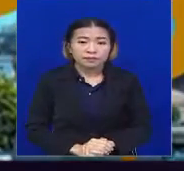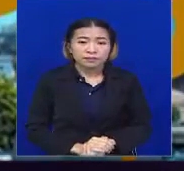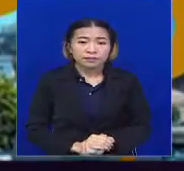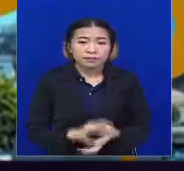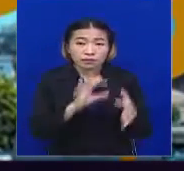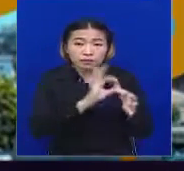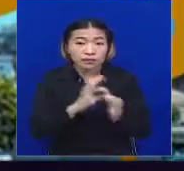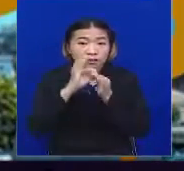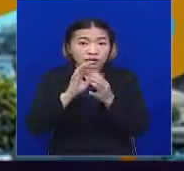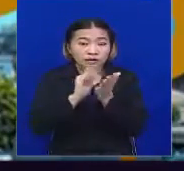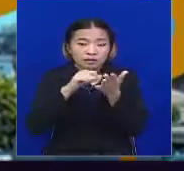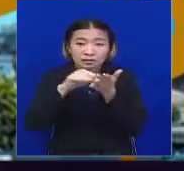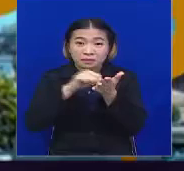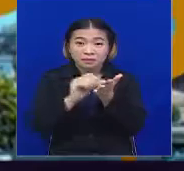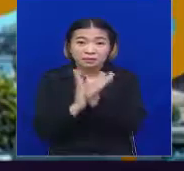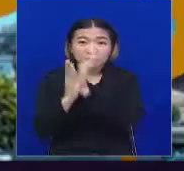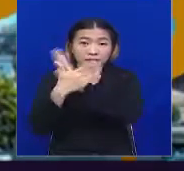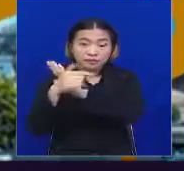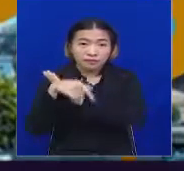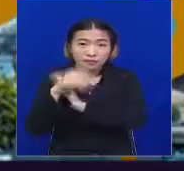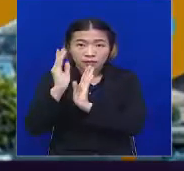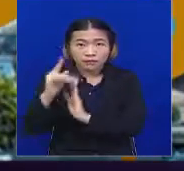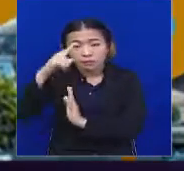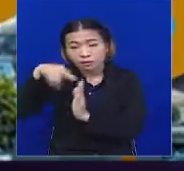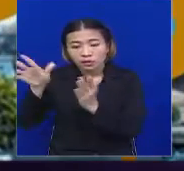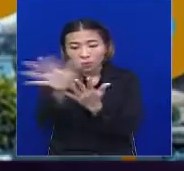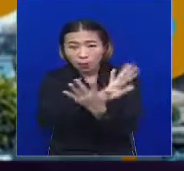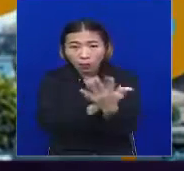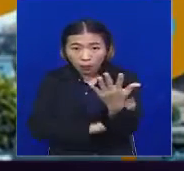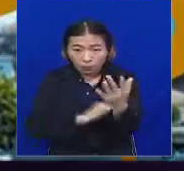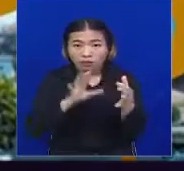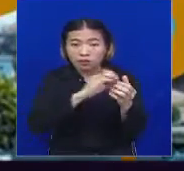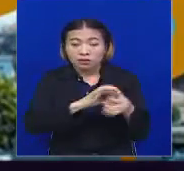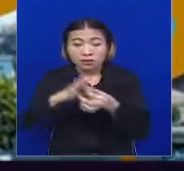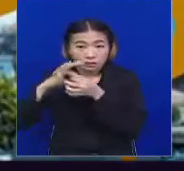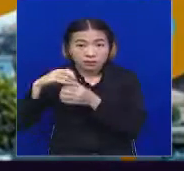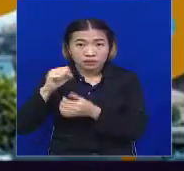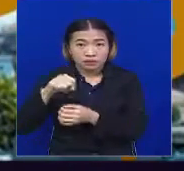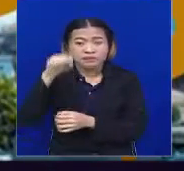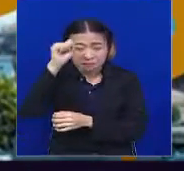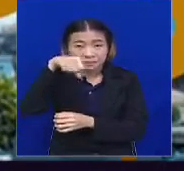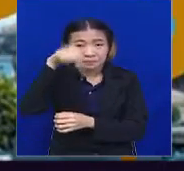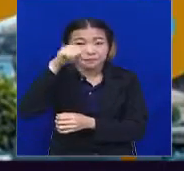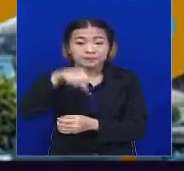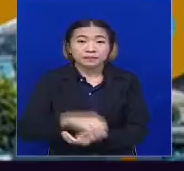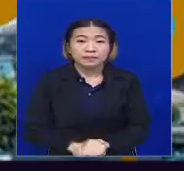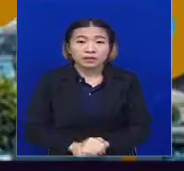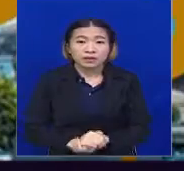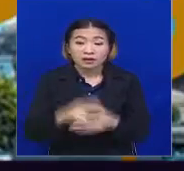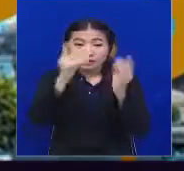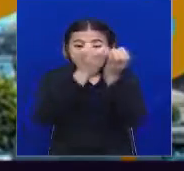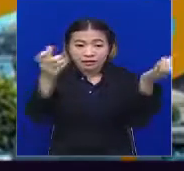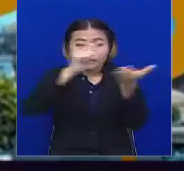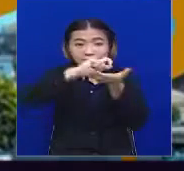ากับว่าการปฏิรูปถือเป็นหน้าที่ของคนไทยทุกภาคส่วนเลยใช่ไหมครับ ใช่แล้วร่างรัฐธรรม